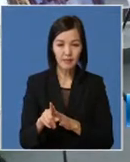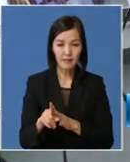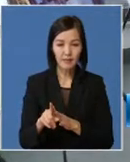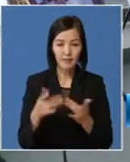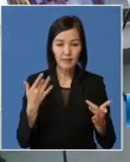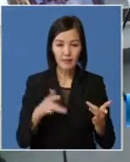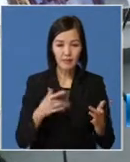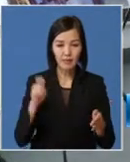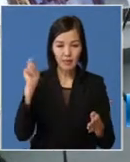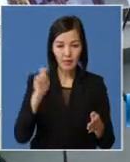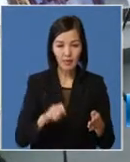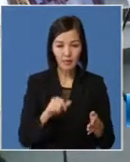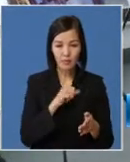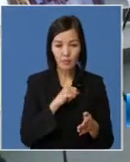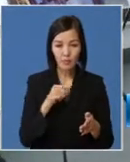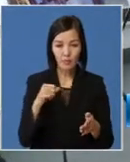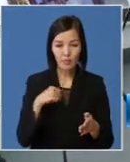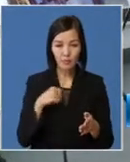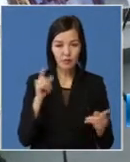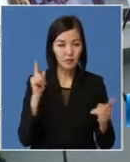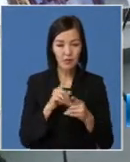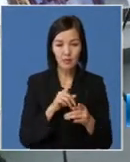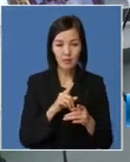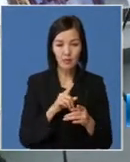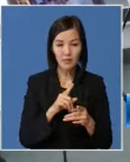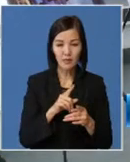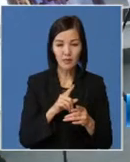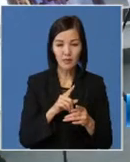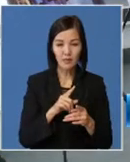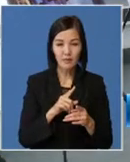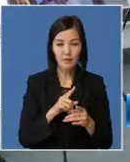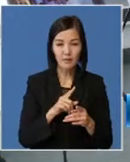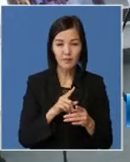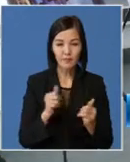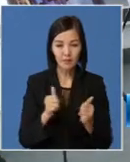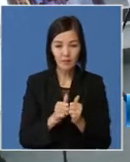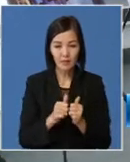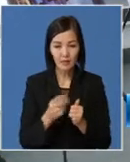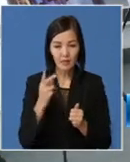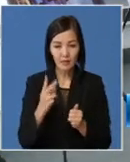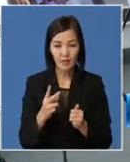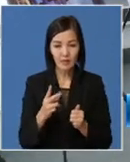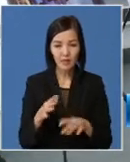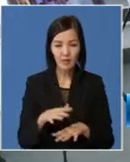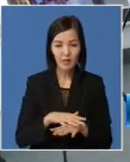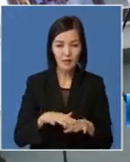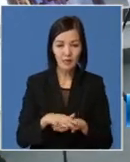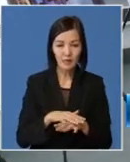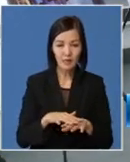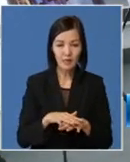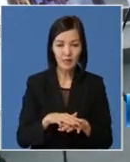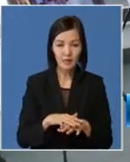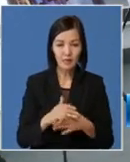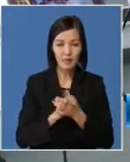Таразға келіп өзімізді көрсетіп кету емес, іргелес жатқан екі елдің арасындағы ынтымақты,